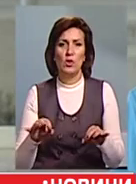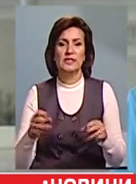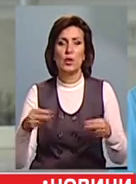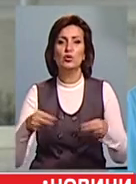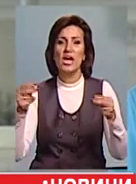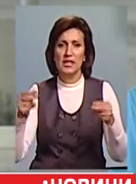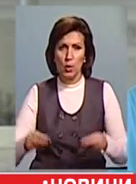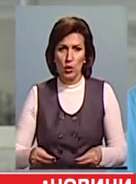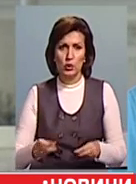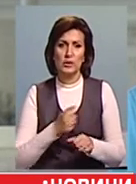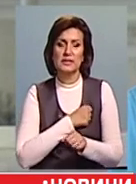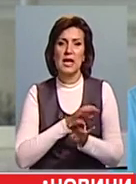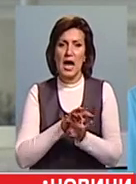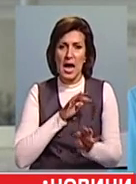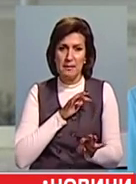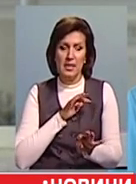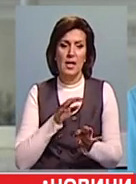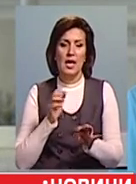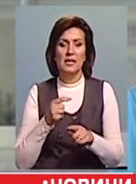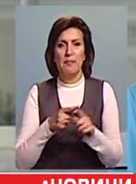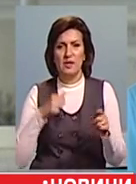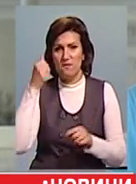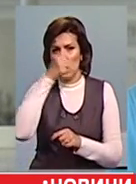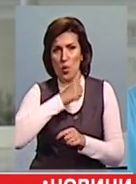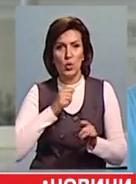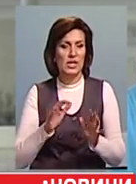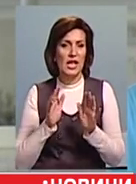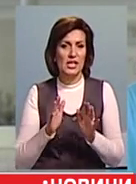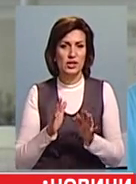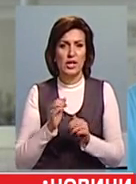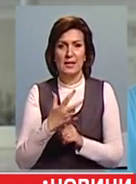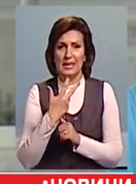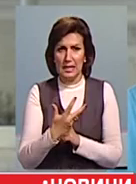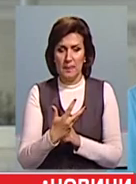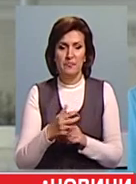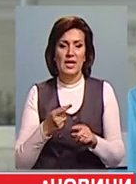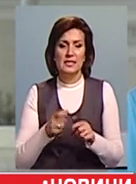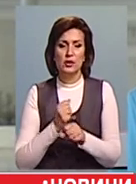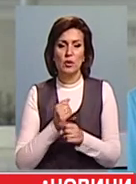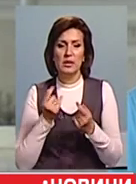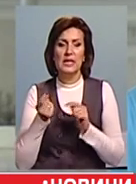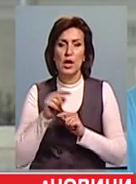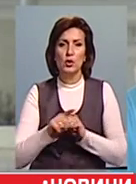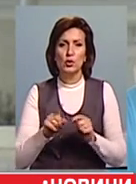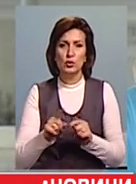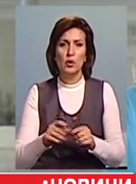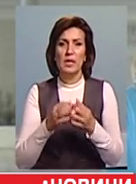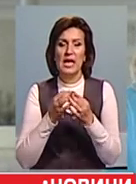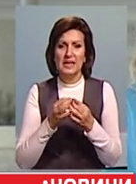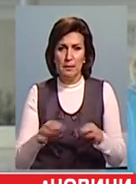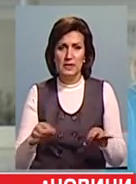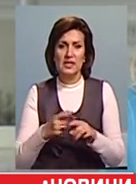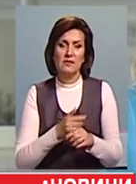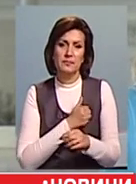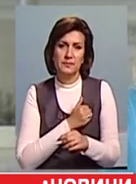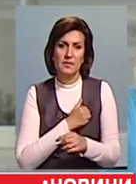заключати контракт з армією, збройними силами на півроку, не лише на 3. Зокрема, це зробили для того, аби демобілізовані, які